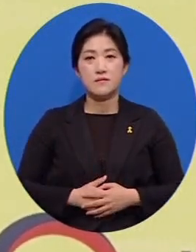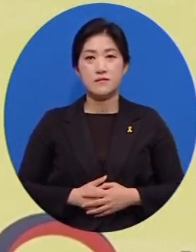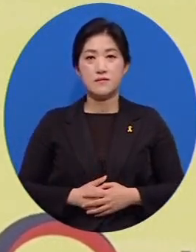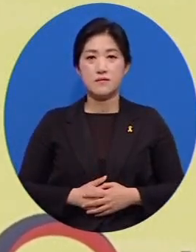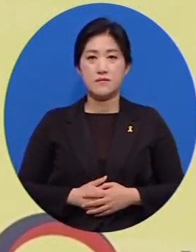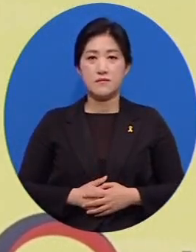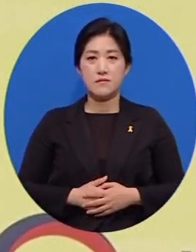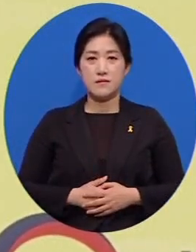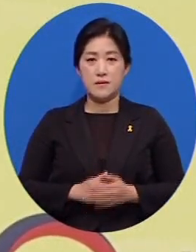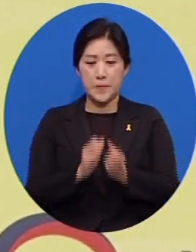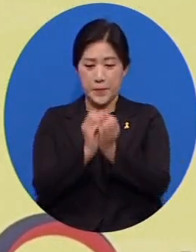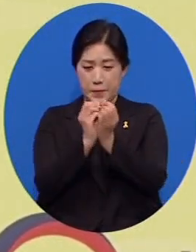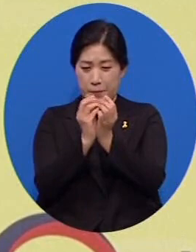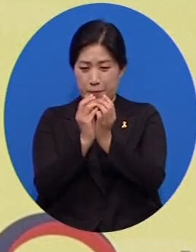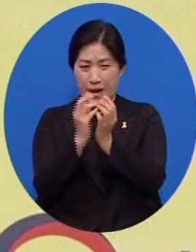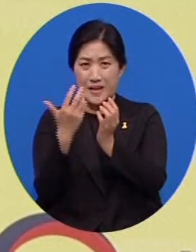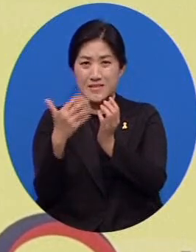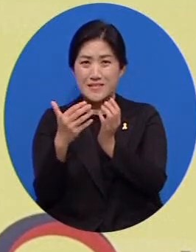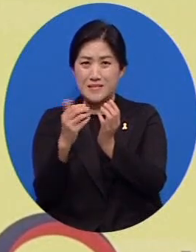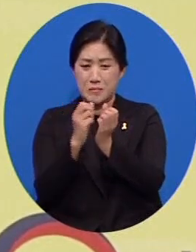채 피어보지도 못하고